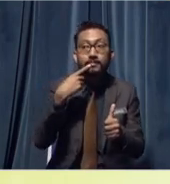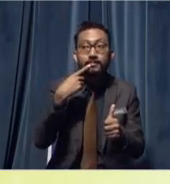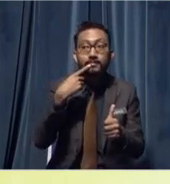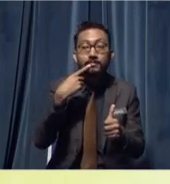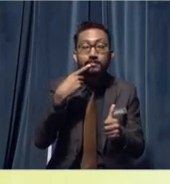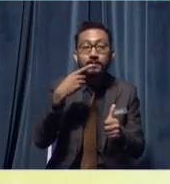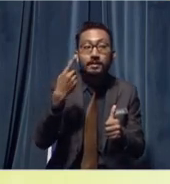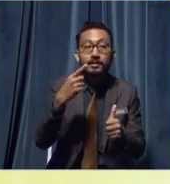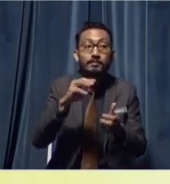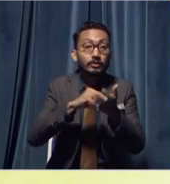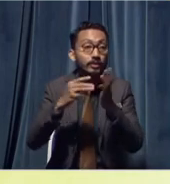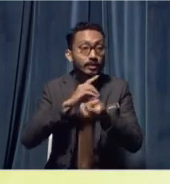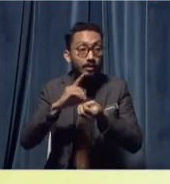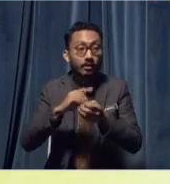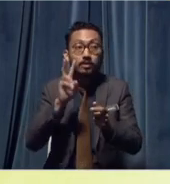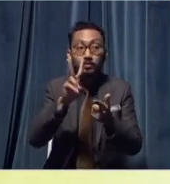Kedua.